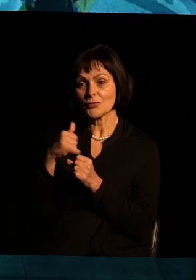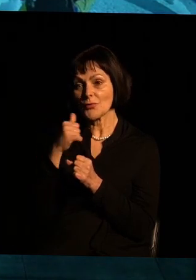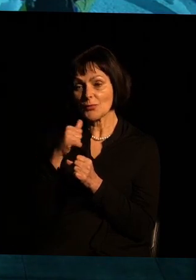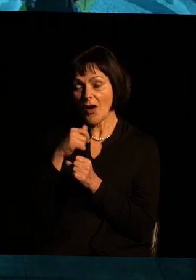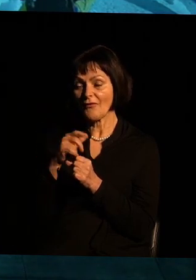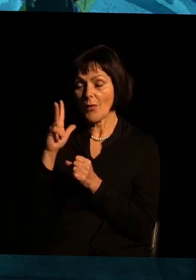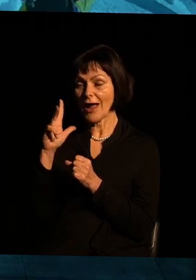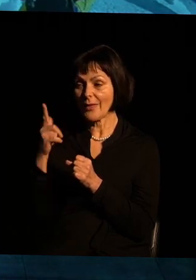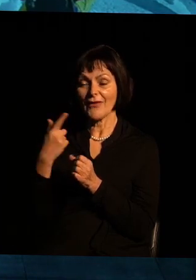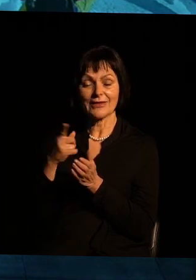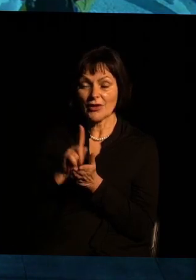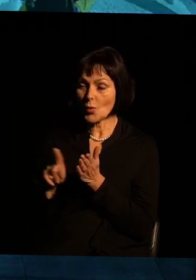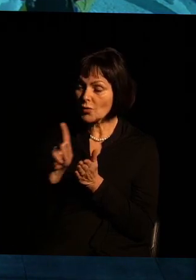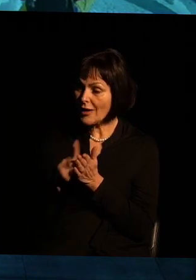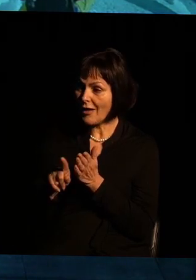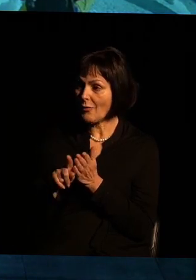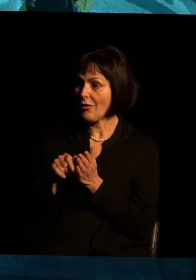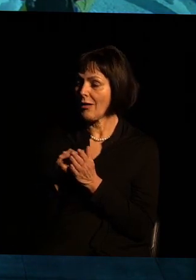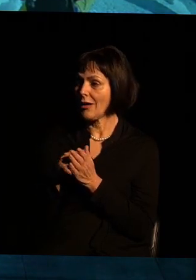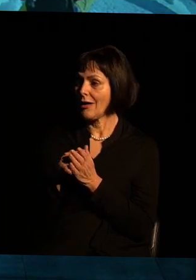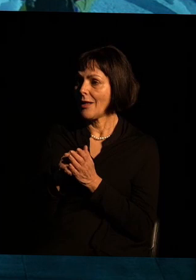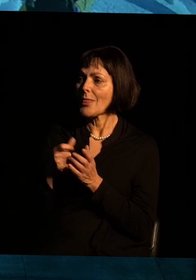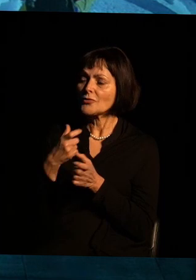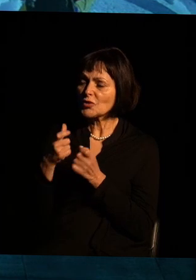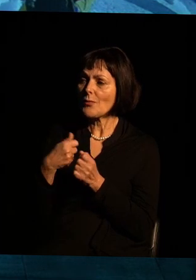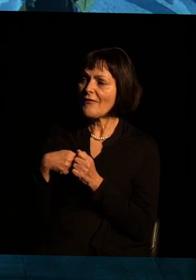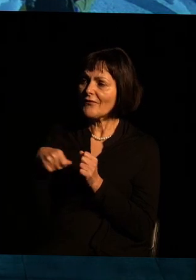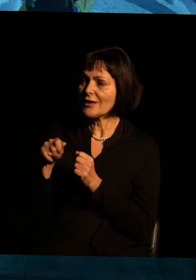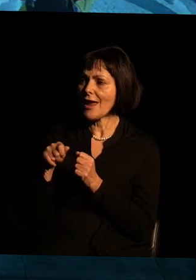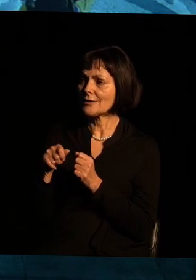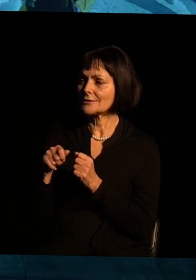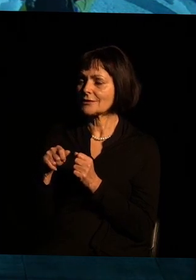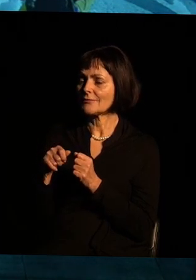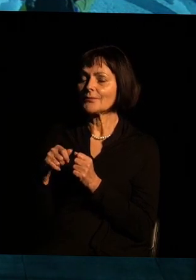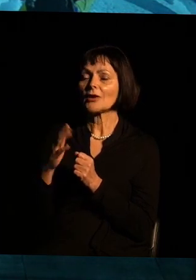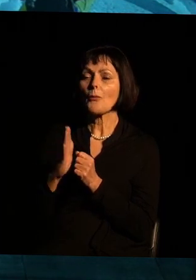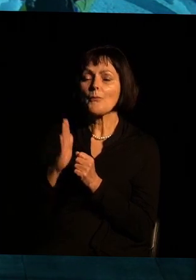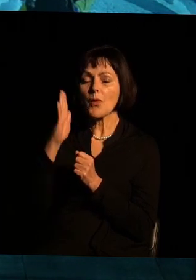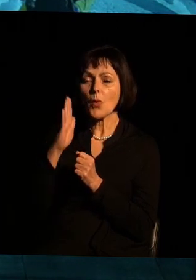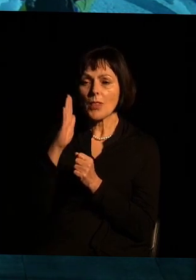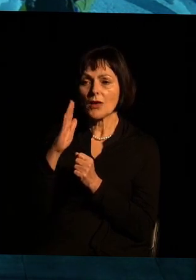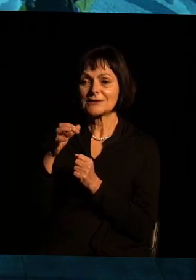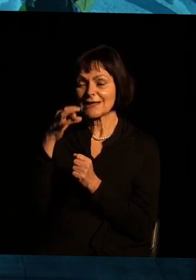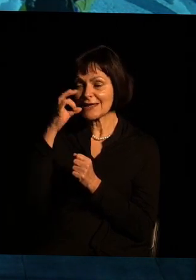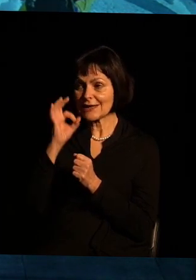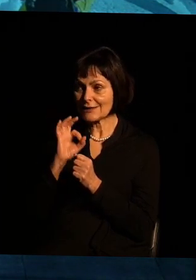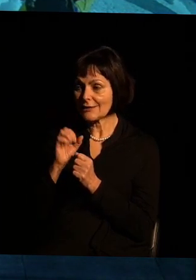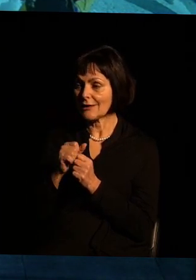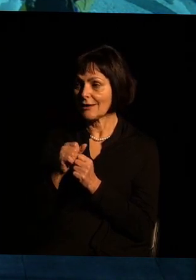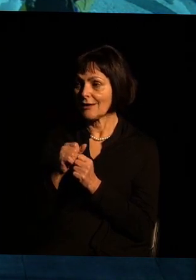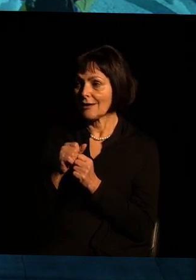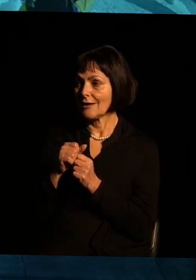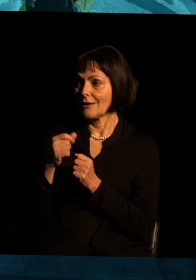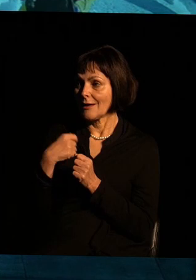próbował na K2 wchodzić, nie udało mu się. No i to zróbmy wyjazd od strony właśnie północnej, od strony chińskiej. No i ja